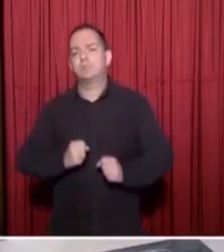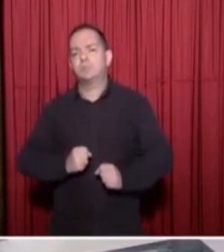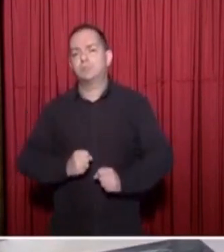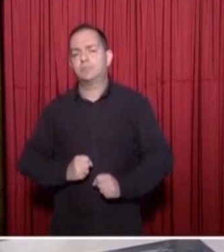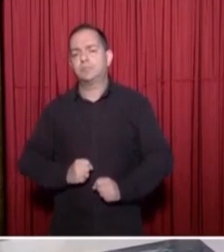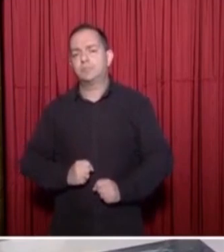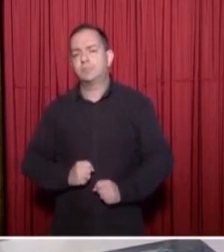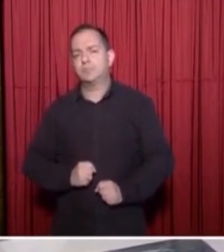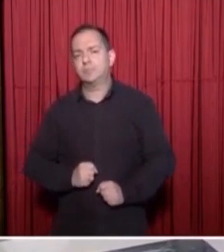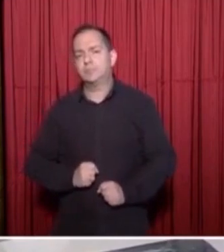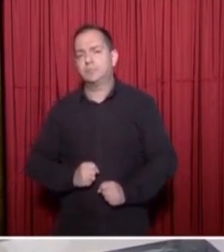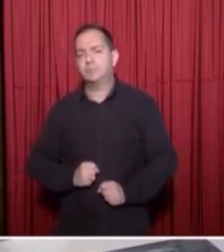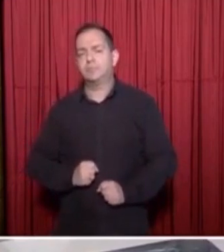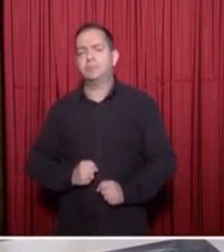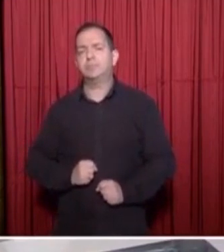ημάς.